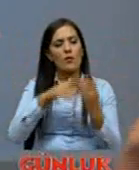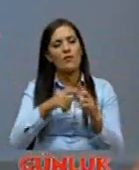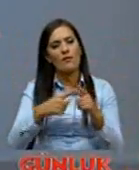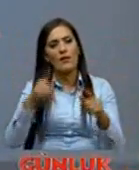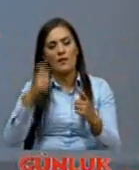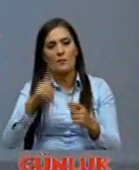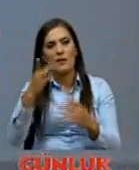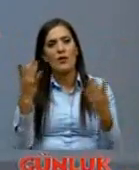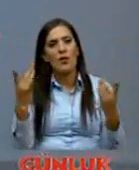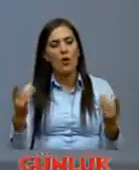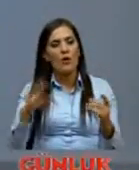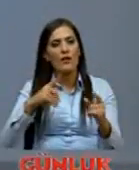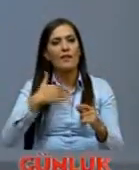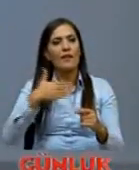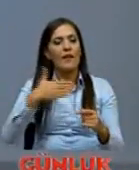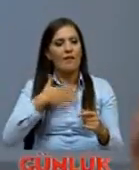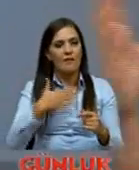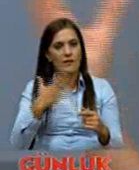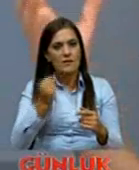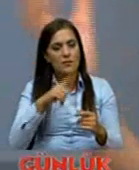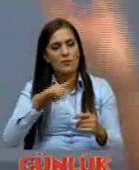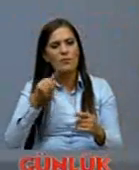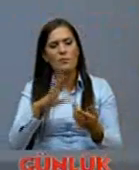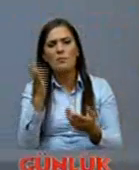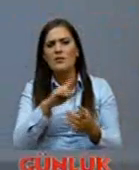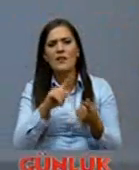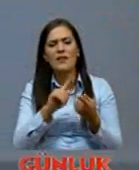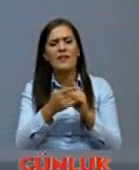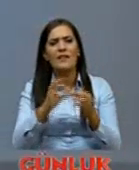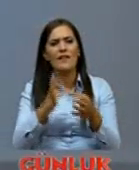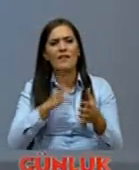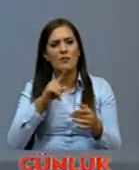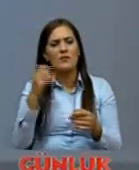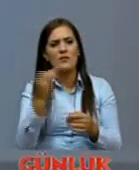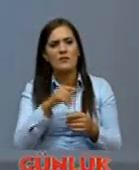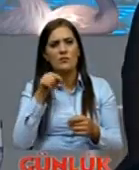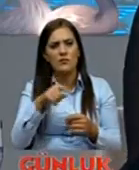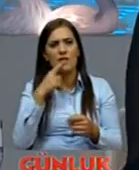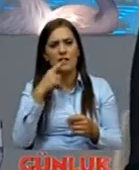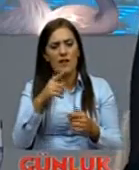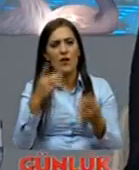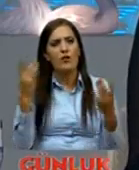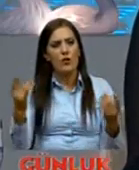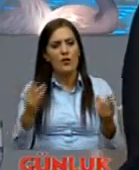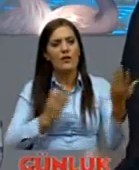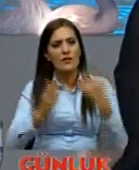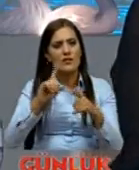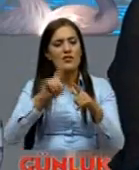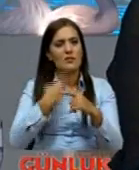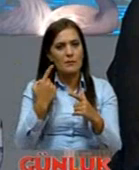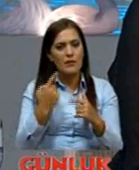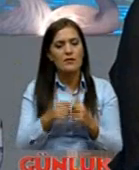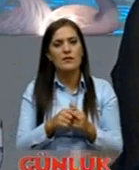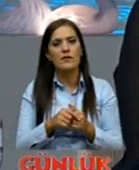geliyor. Mesela bir yoga tekniği, nefes alma tekniği. Bunun başka neler var? Bunları sayar mısın? Bunlara dediğiniz gibi yoga, dans,